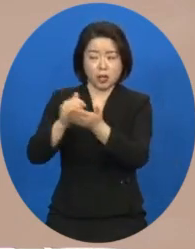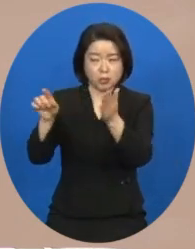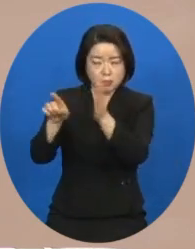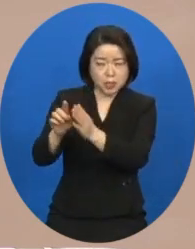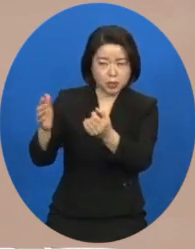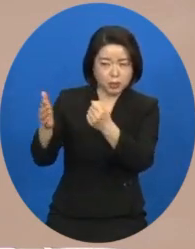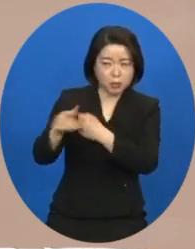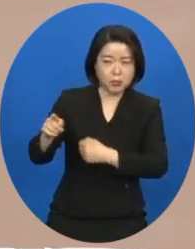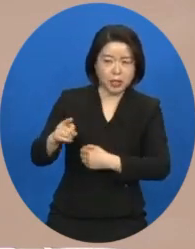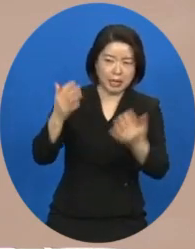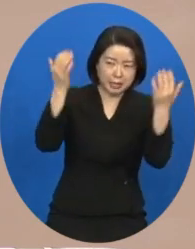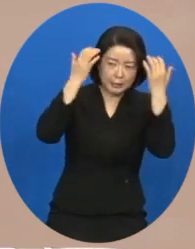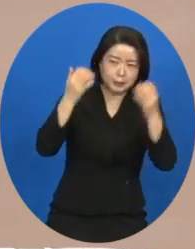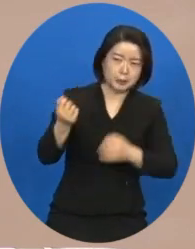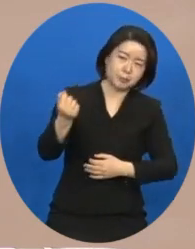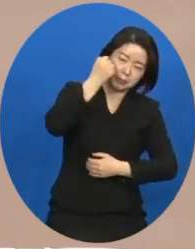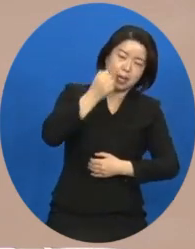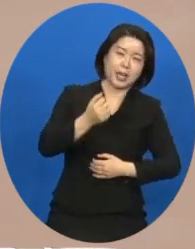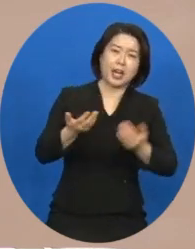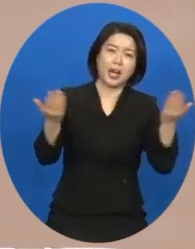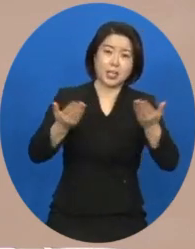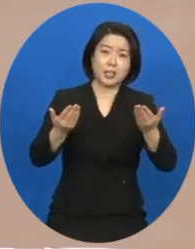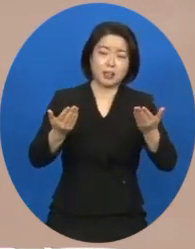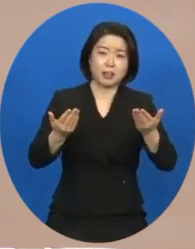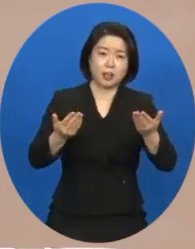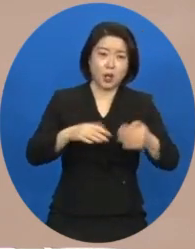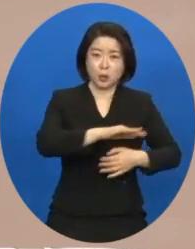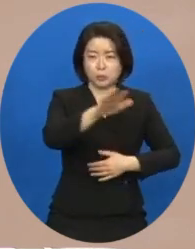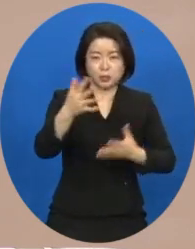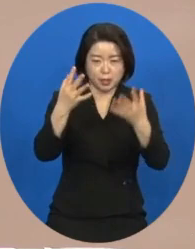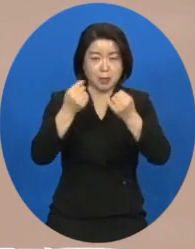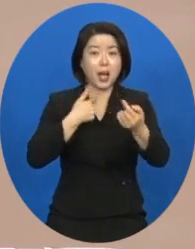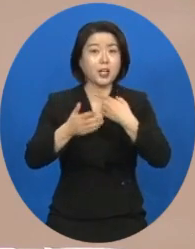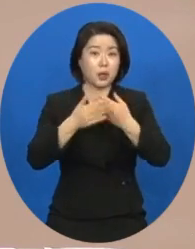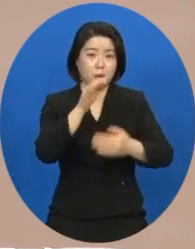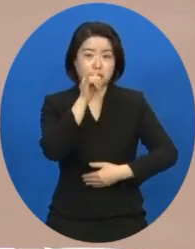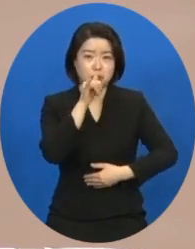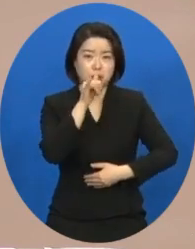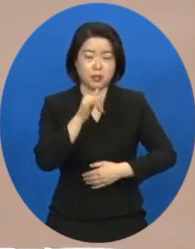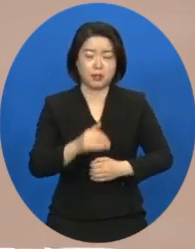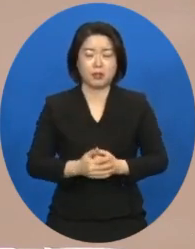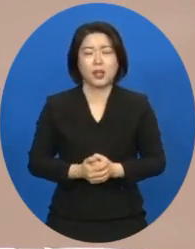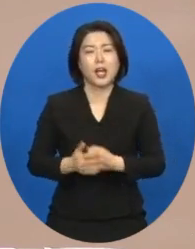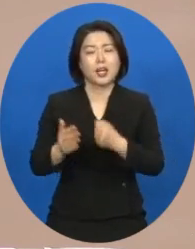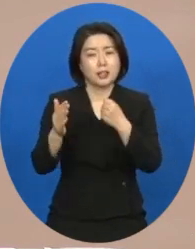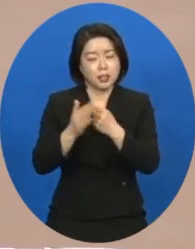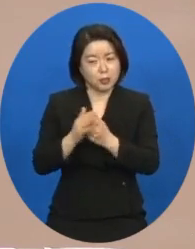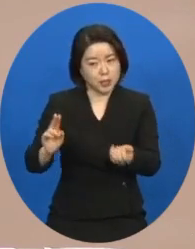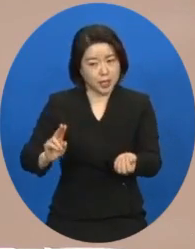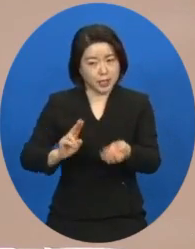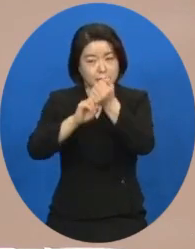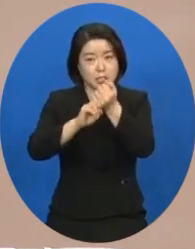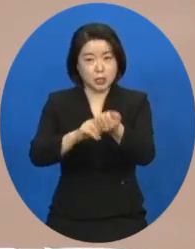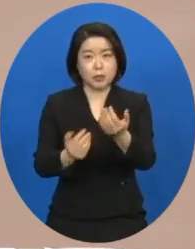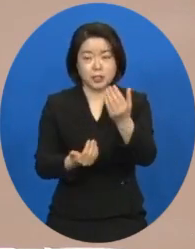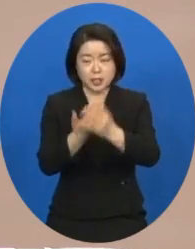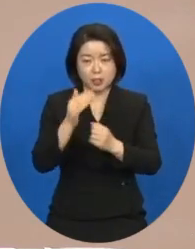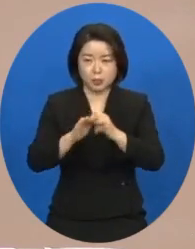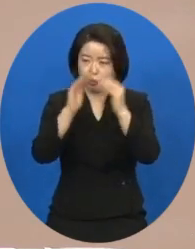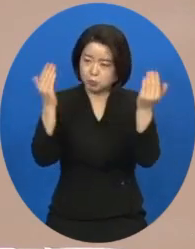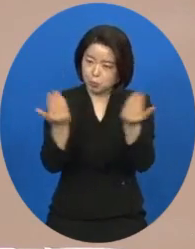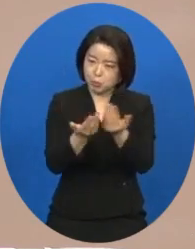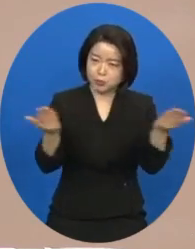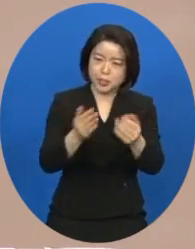일, 그런 일들을 실제로 우리가 겪어요. 그러니까 기적이 일어나고 모든 일이 잘 될